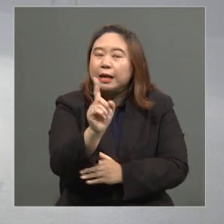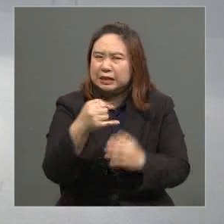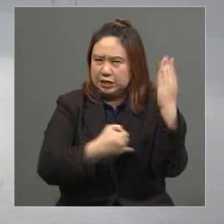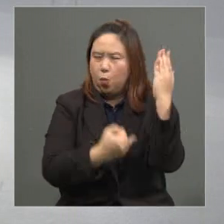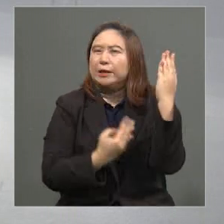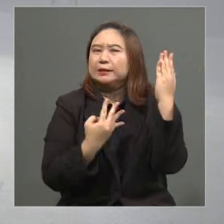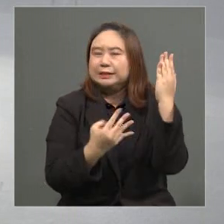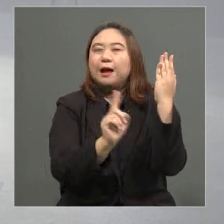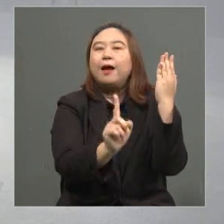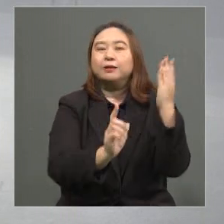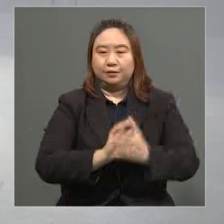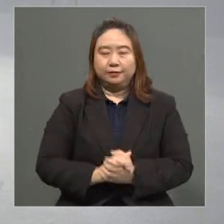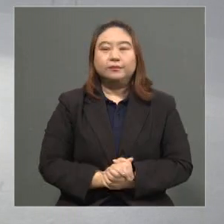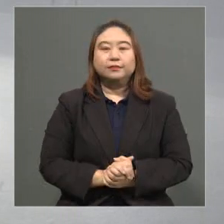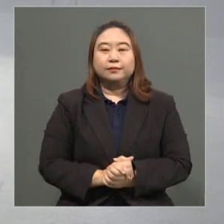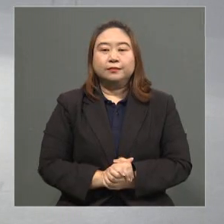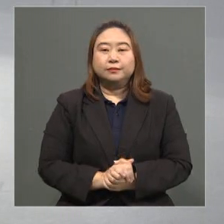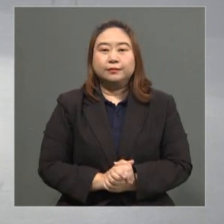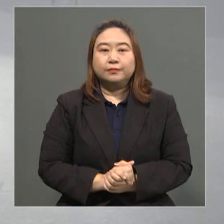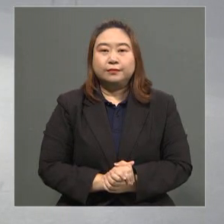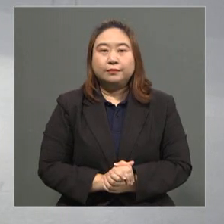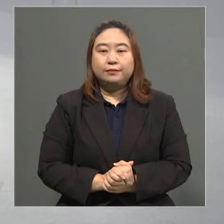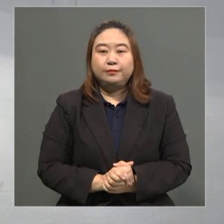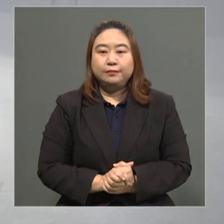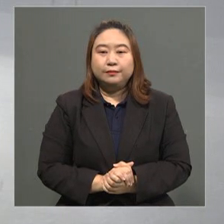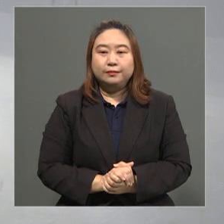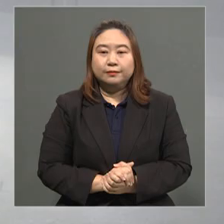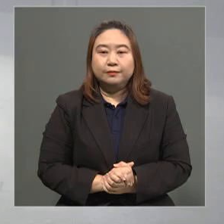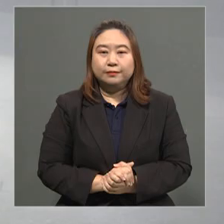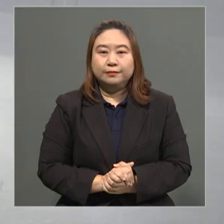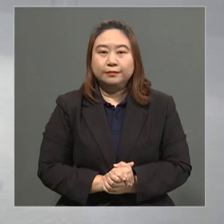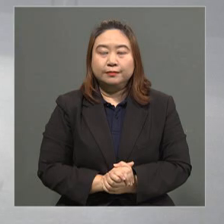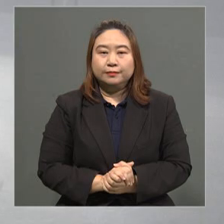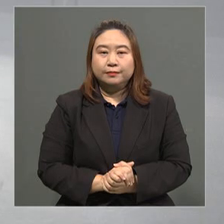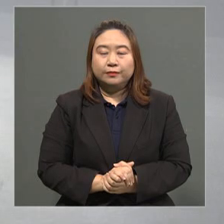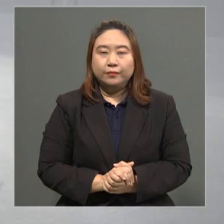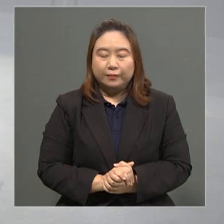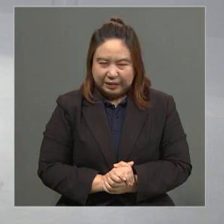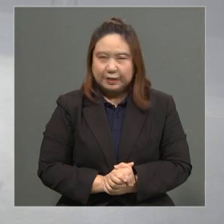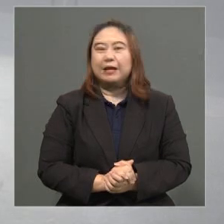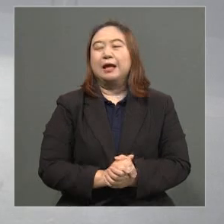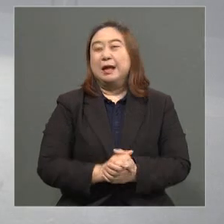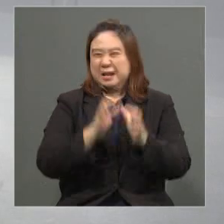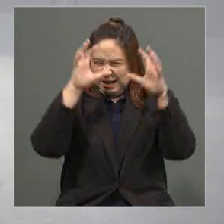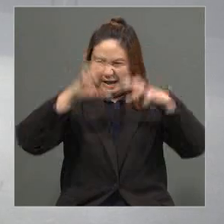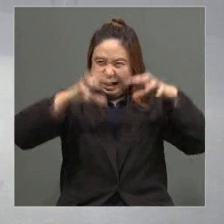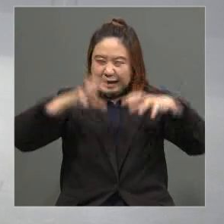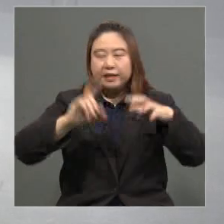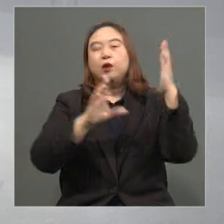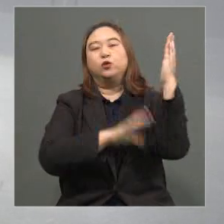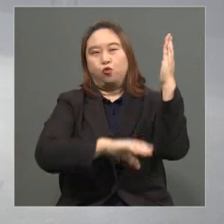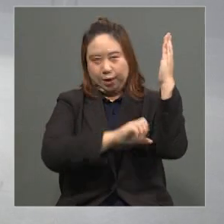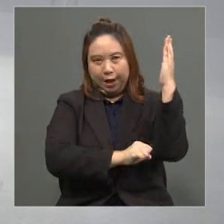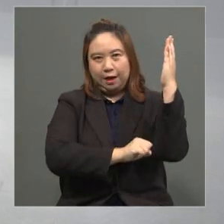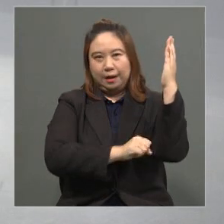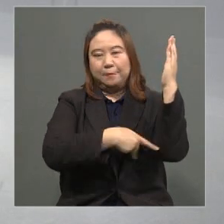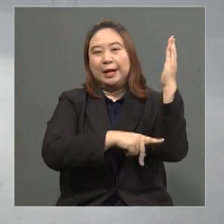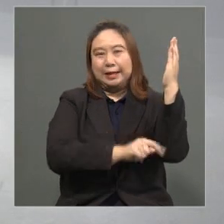ต